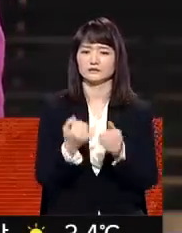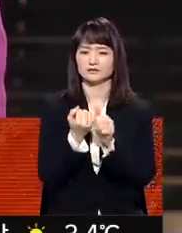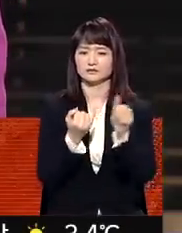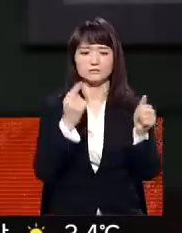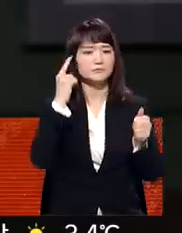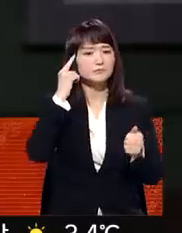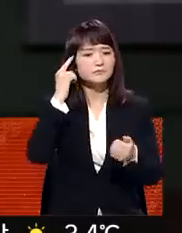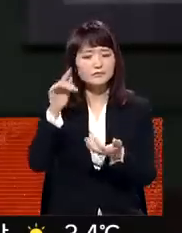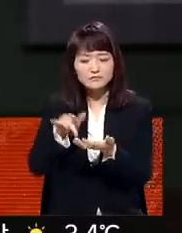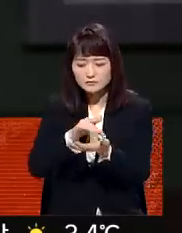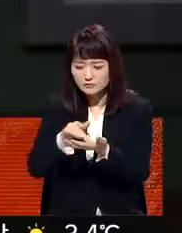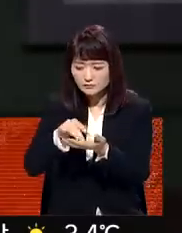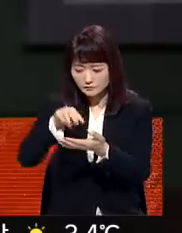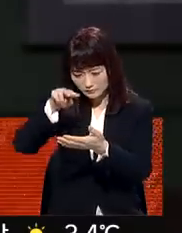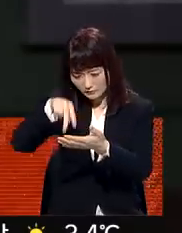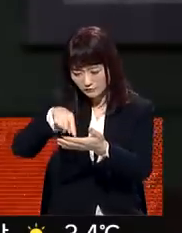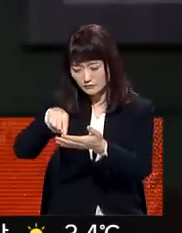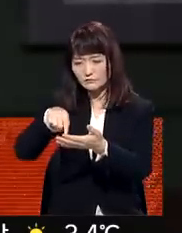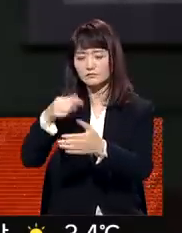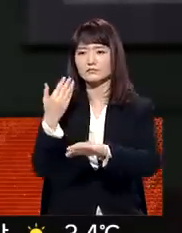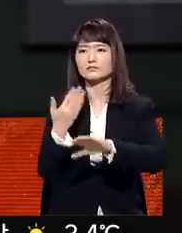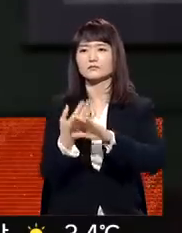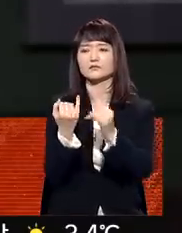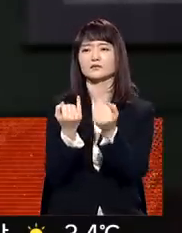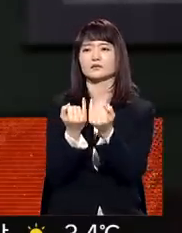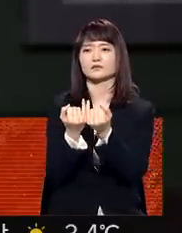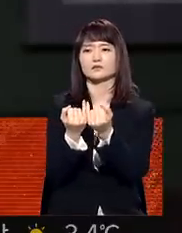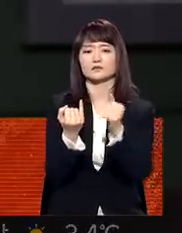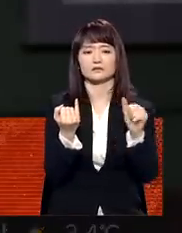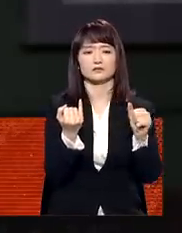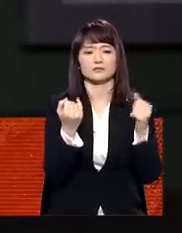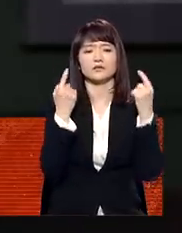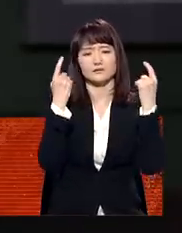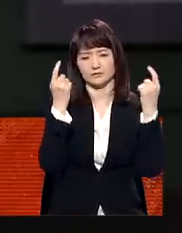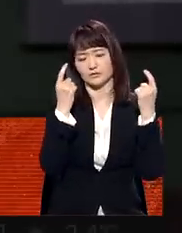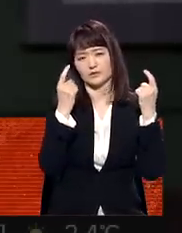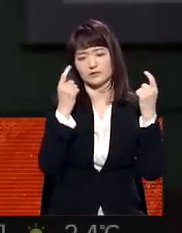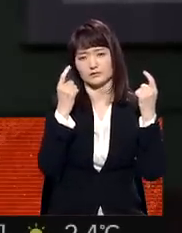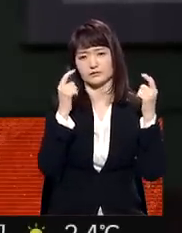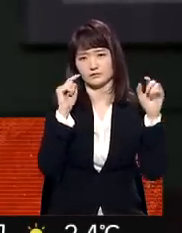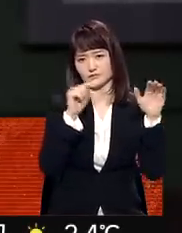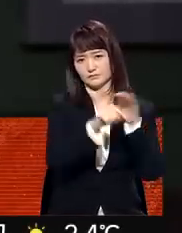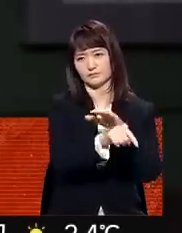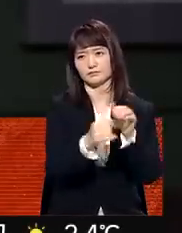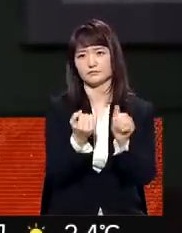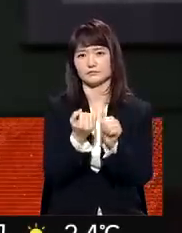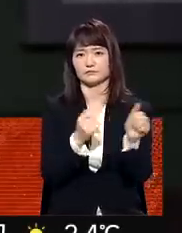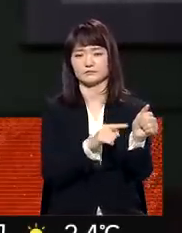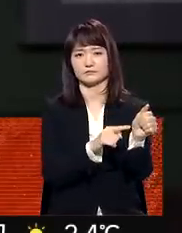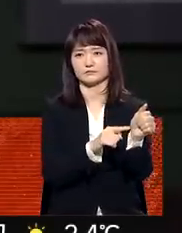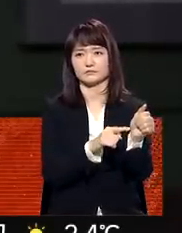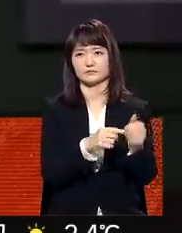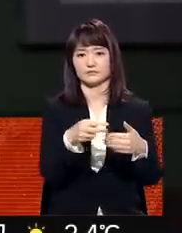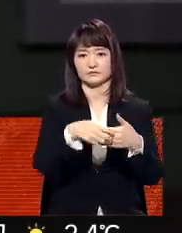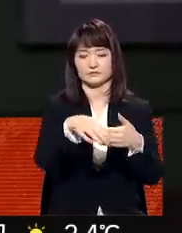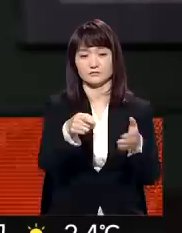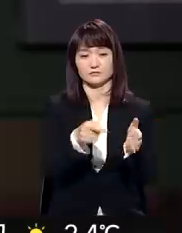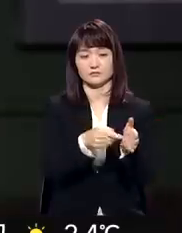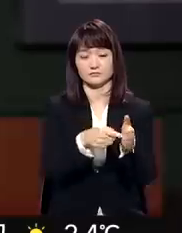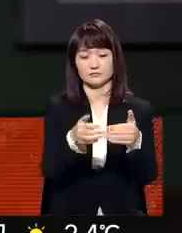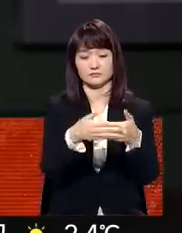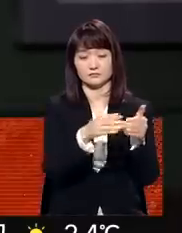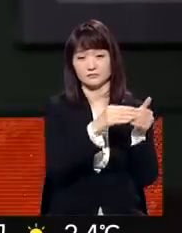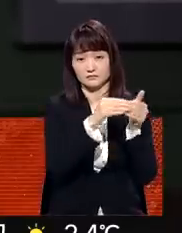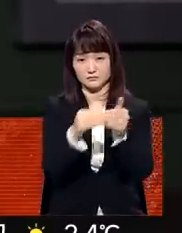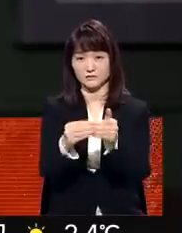휴대전화까지 열어보게 됐는데 알고 보니까 다른 여성이랑 여행을 갔던 거였습니다 심지어이 남편을 병원 응급실에 데리고 왔던 것도 그